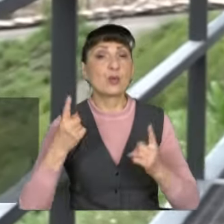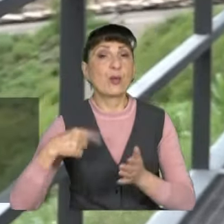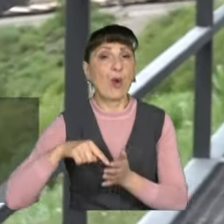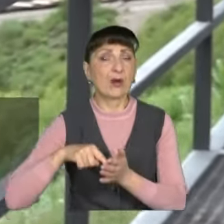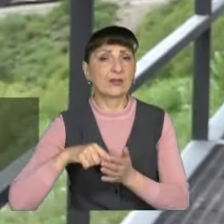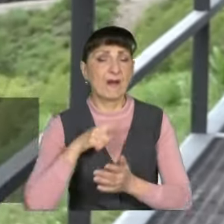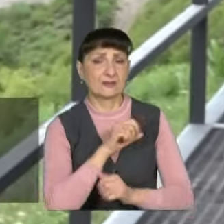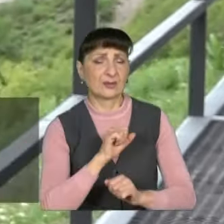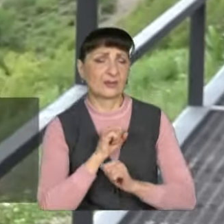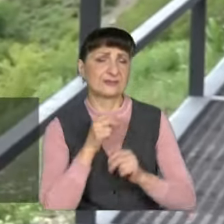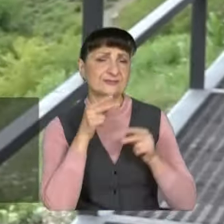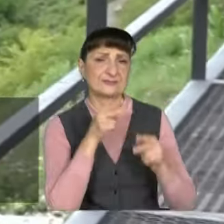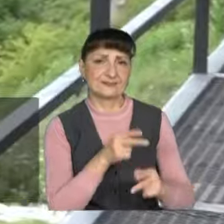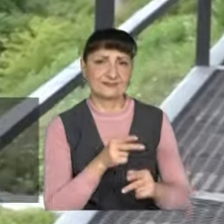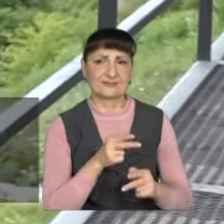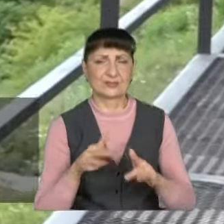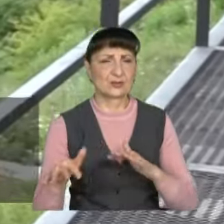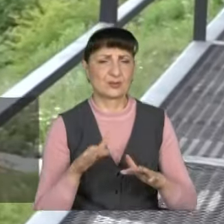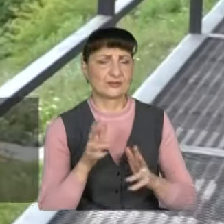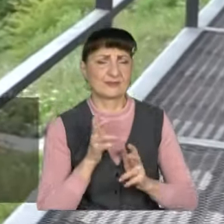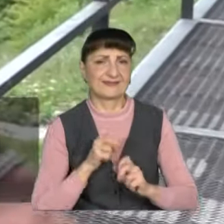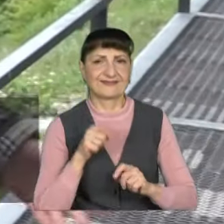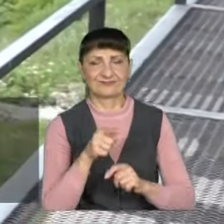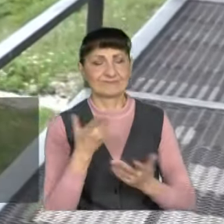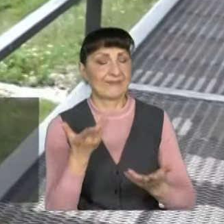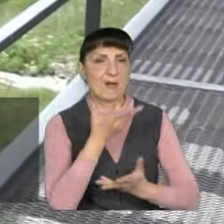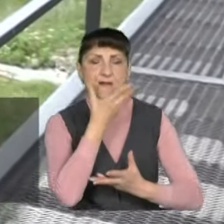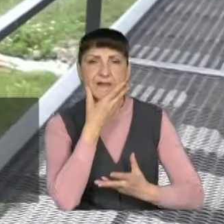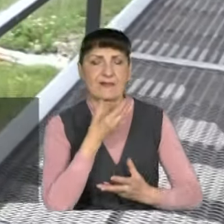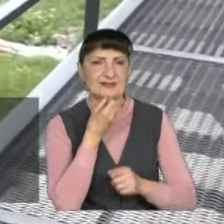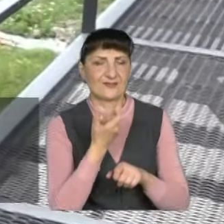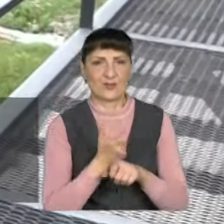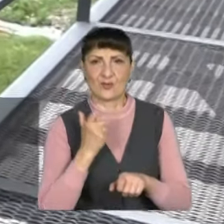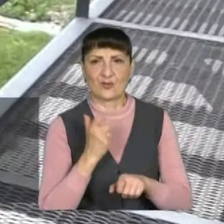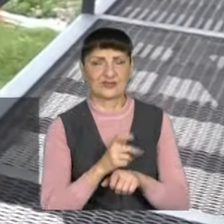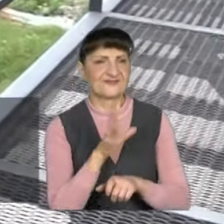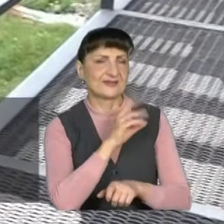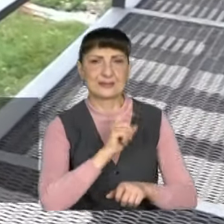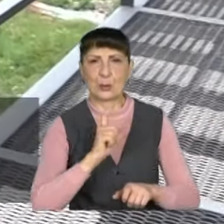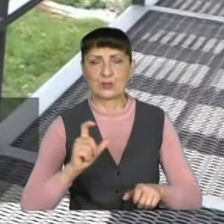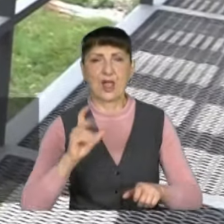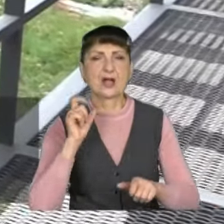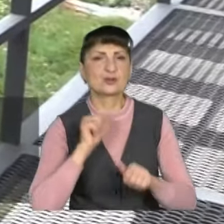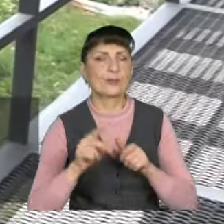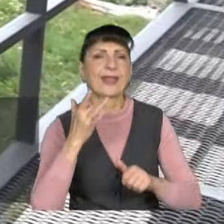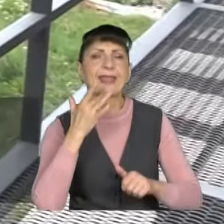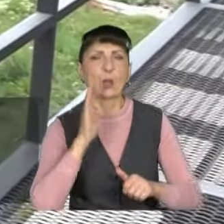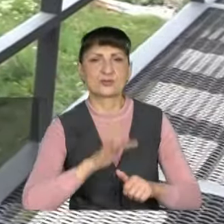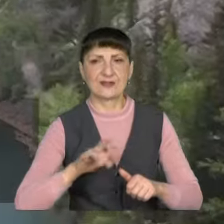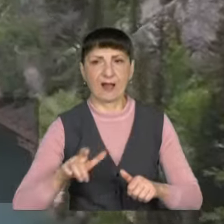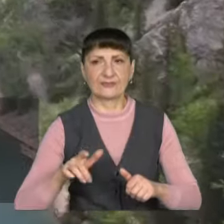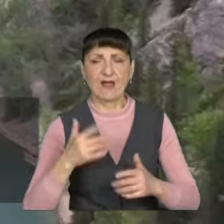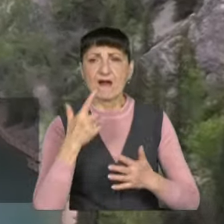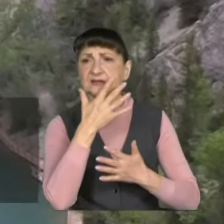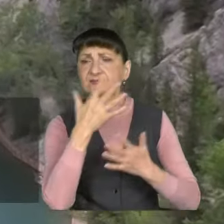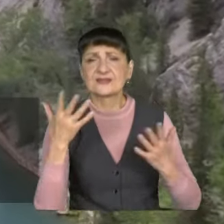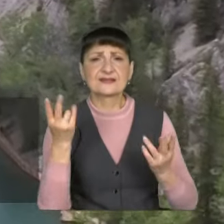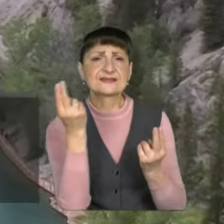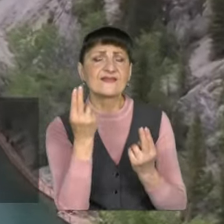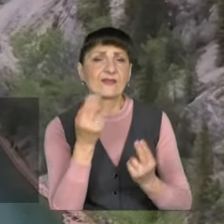где жители больших городов отдыхают от рабочих будней и суеты, и которое не оставляет безразличным ни одного иностранного